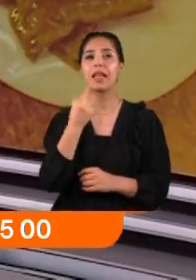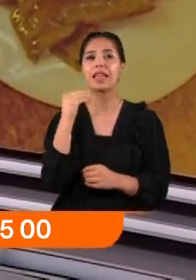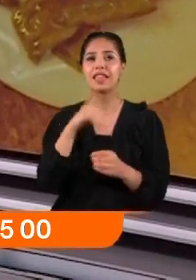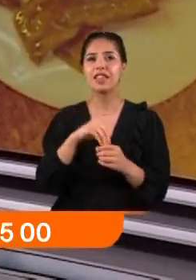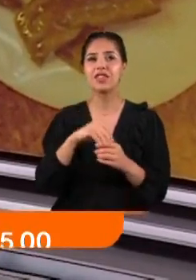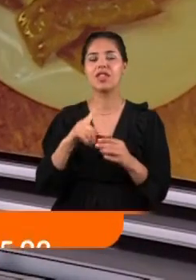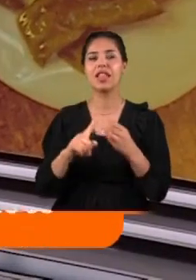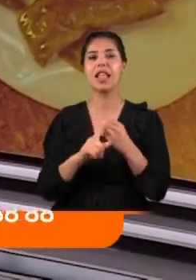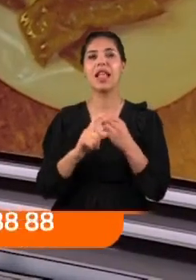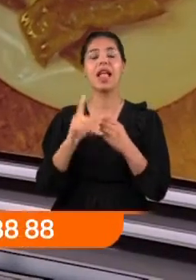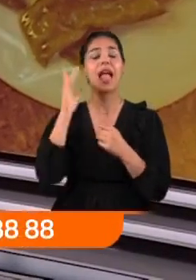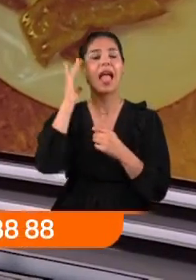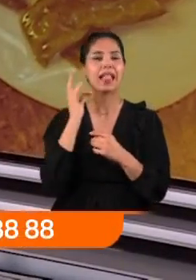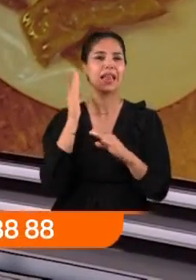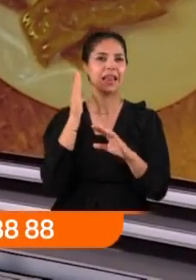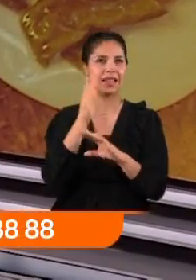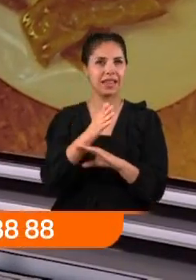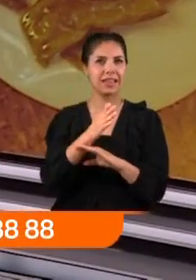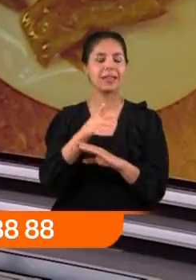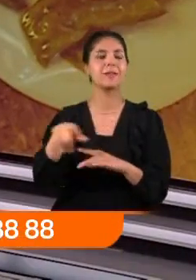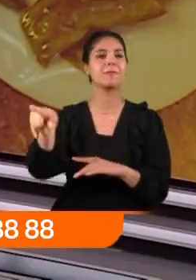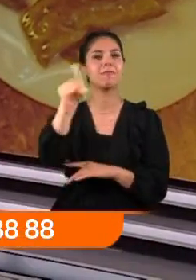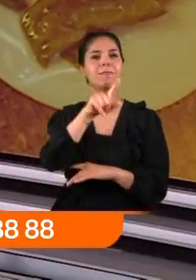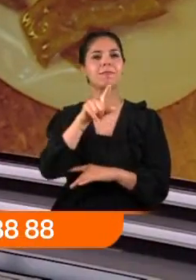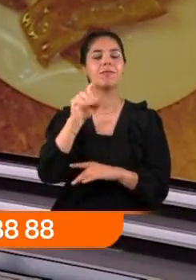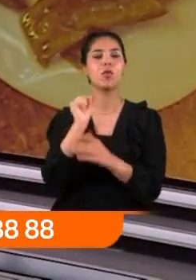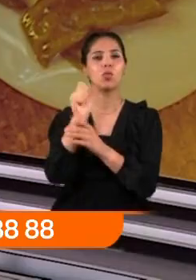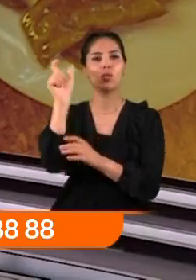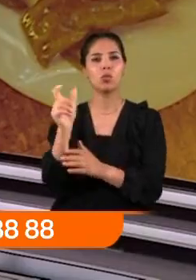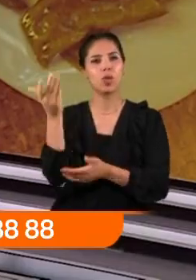gittik ama gidemeyenler için de ustasından tarif almayı unutmadık.